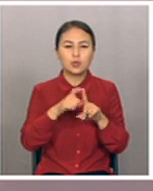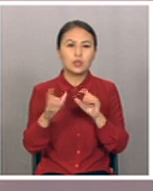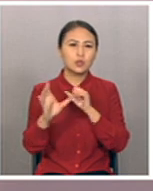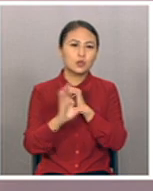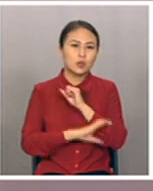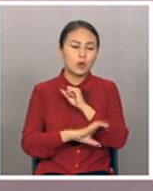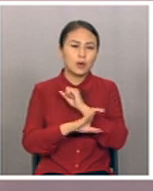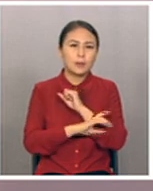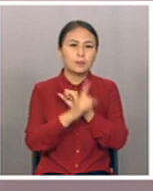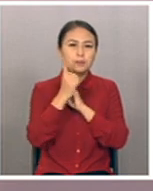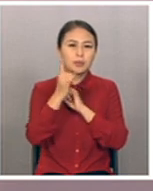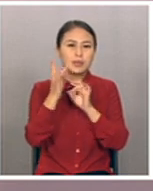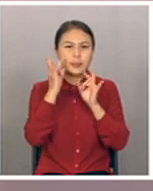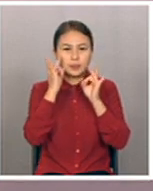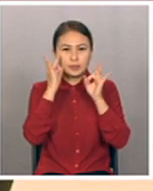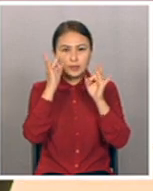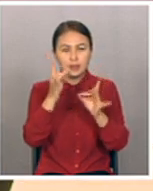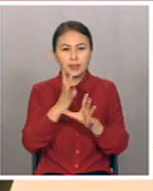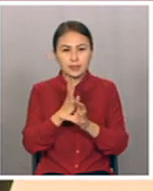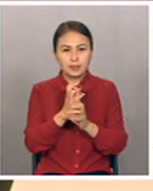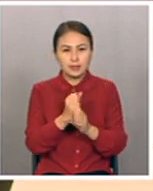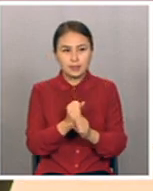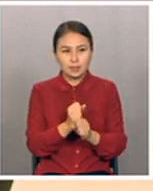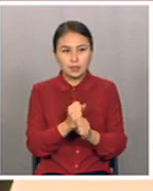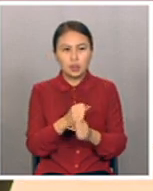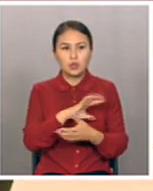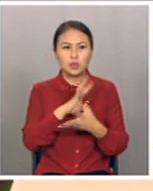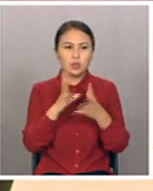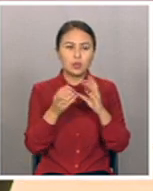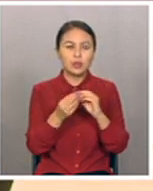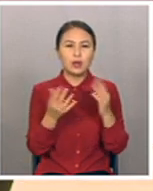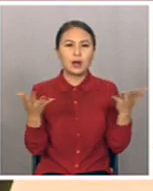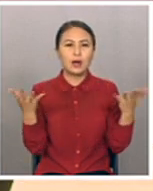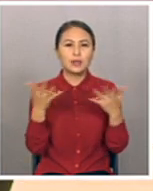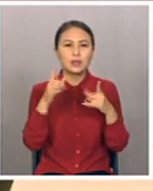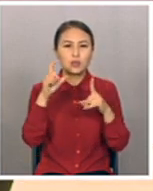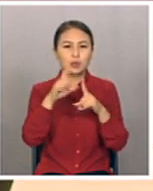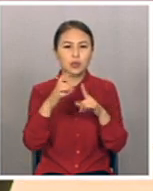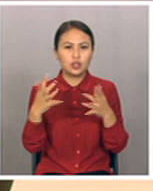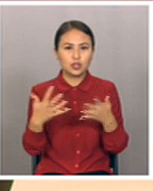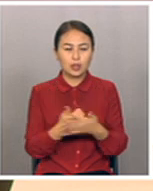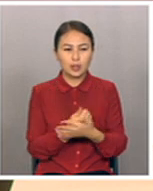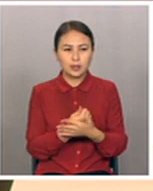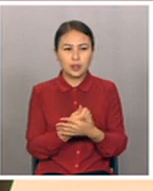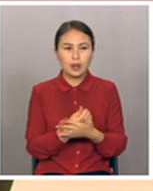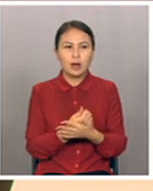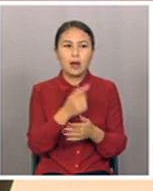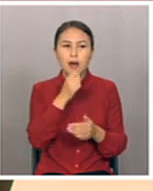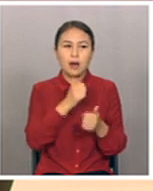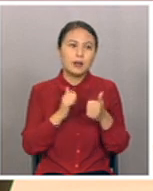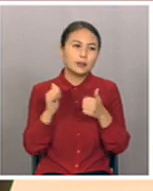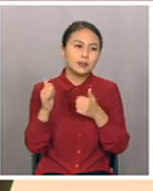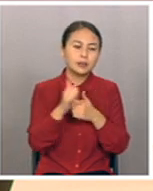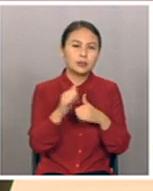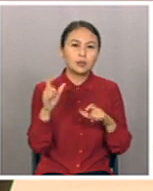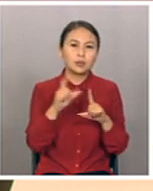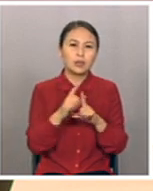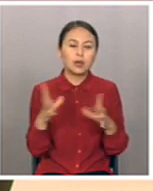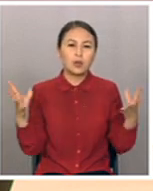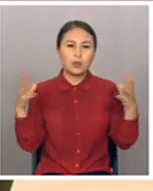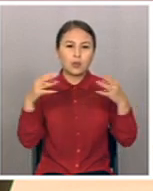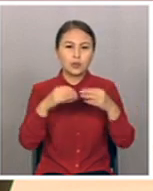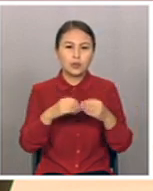бір дыбысты қысқартамыз. Сонда қандай сөз шығады? Алдыңғы тұрған буынды қосып